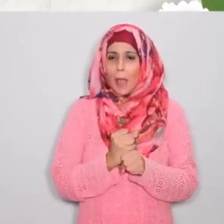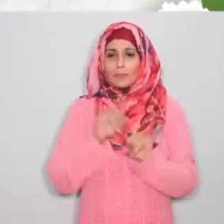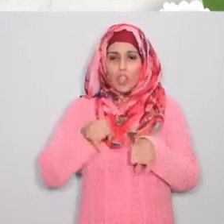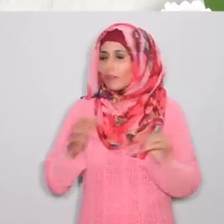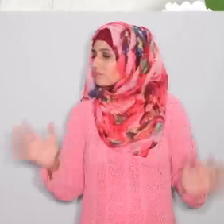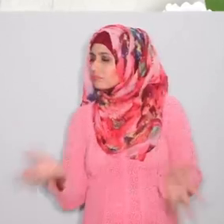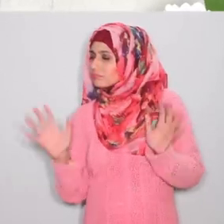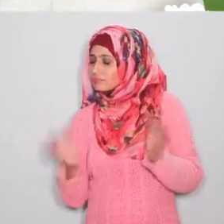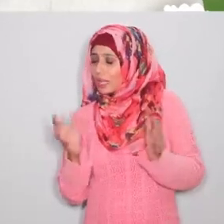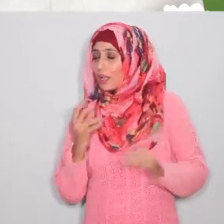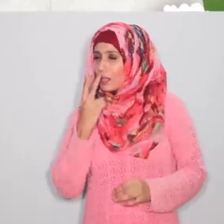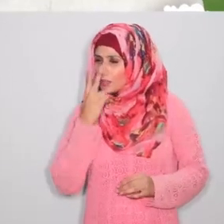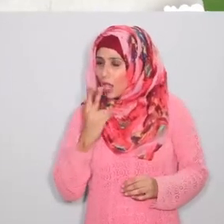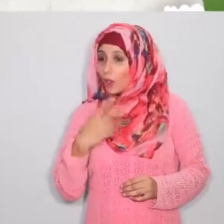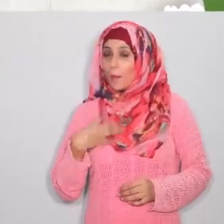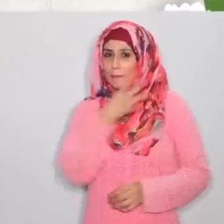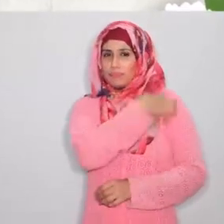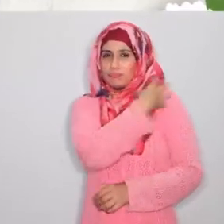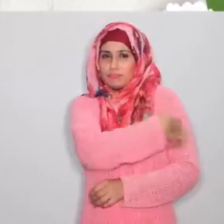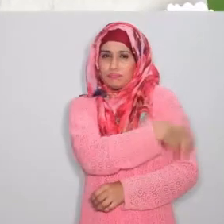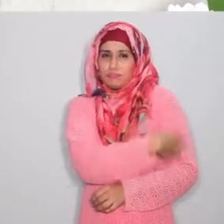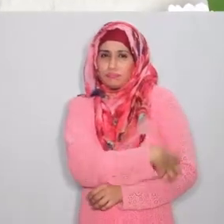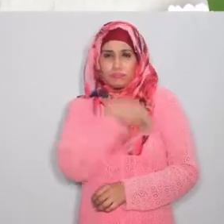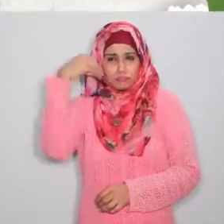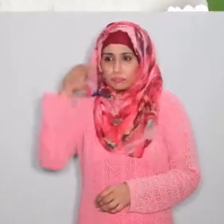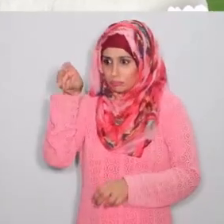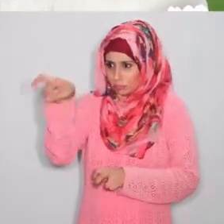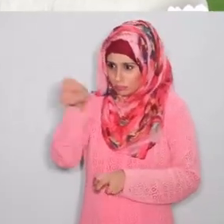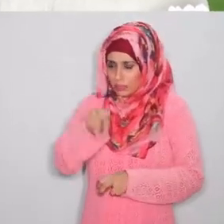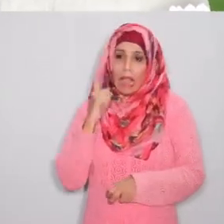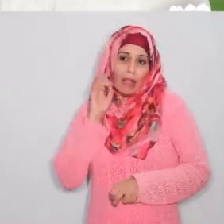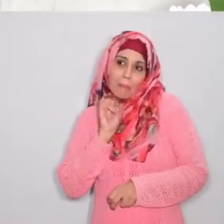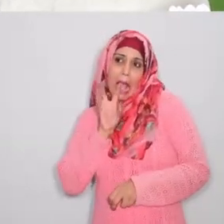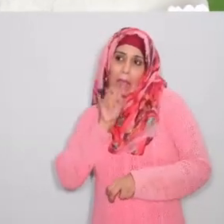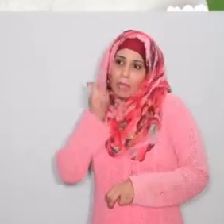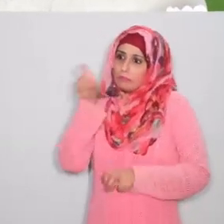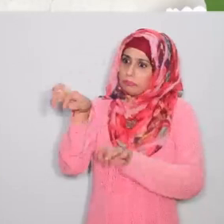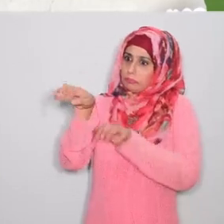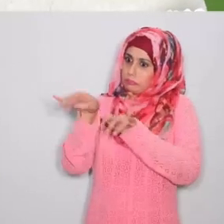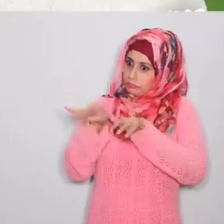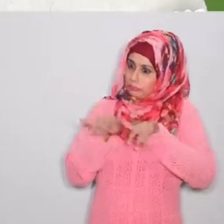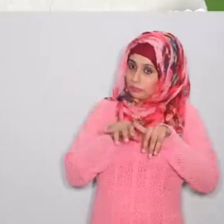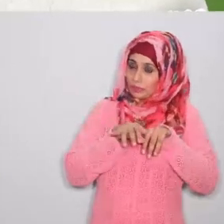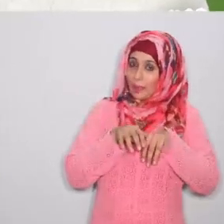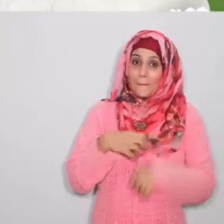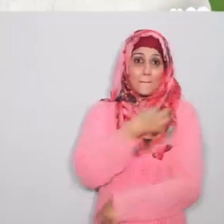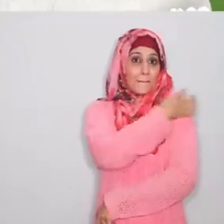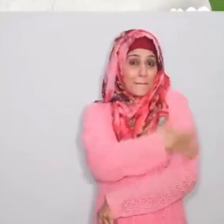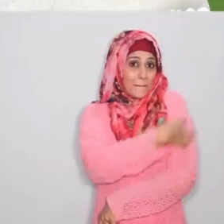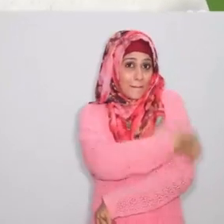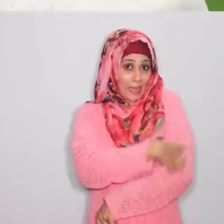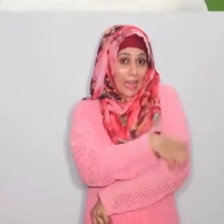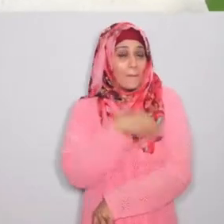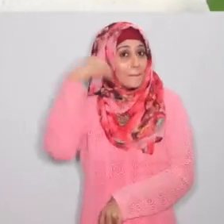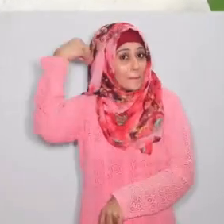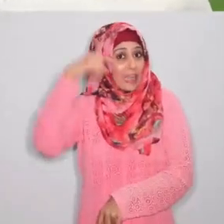थे कि सामने से भेड़ों का एक हुजूम बा बा करता हुआ आया। भेड़ भैया ने मोनी नोनी